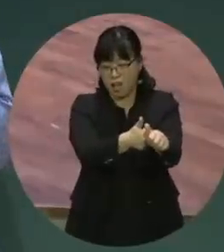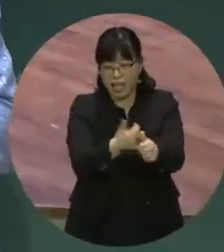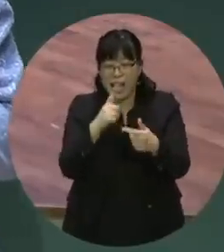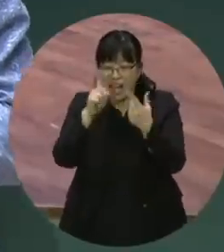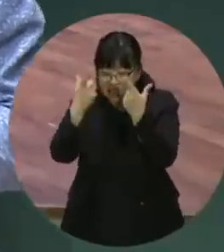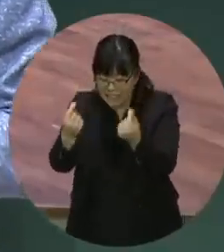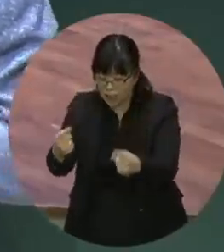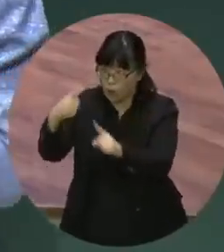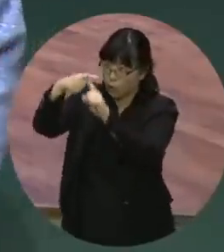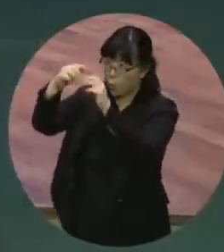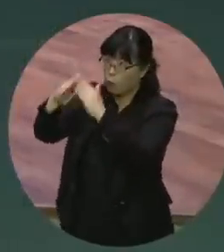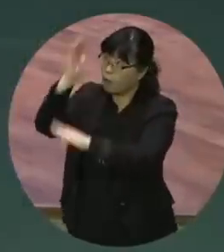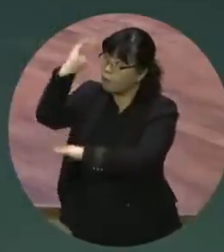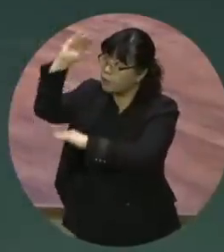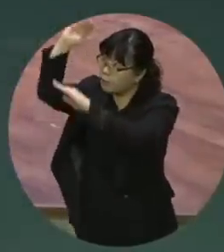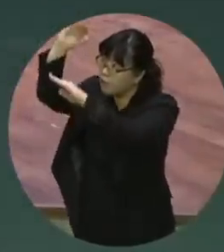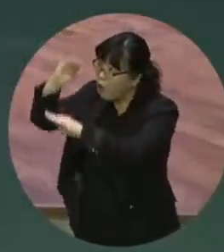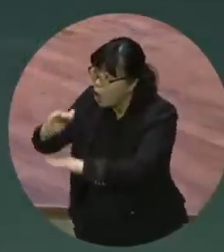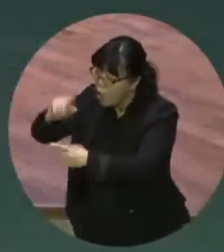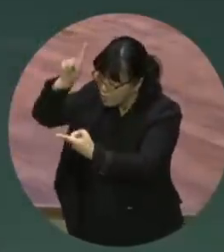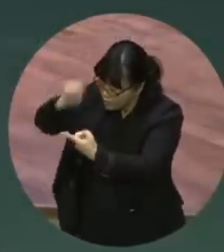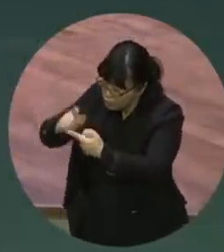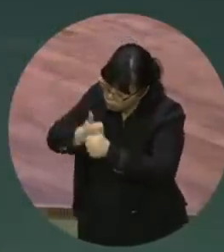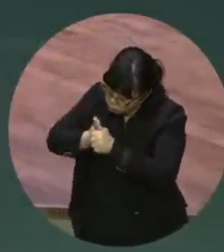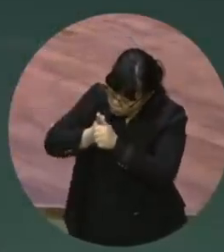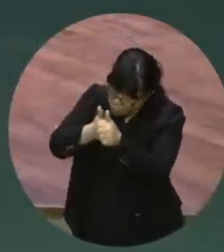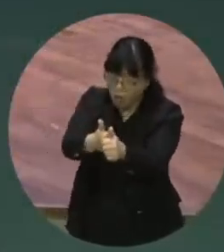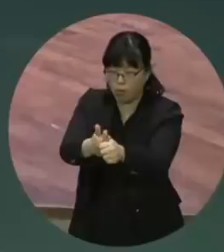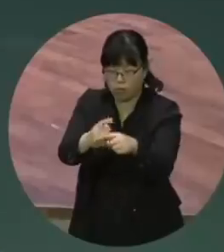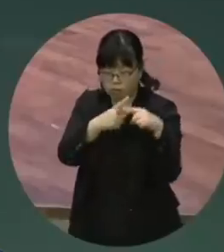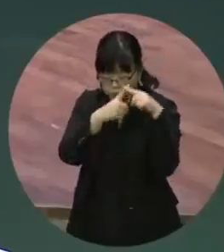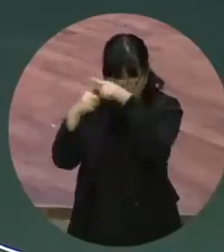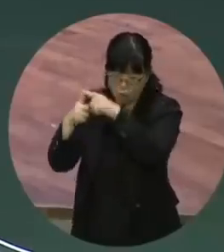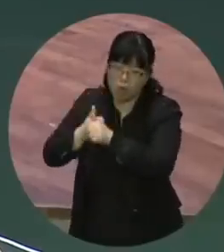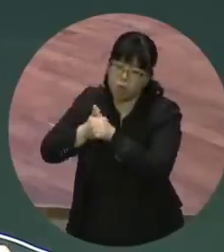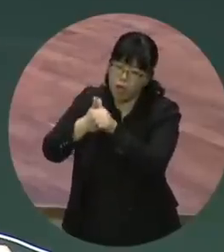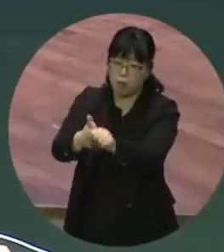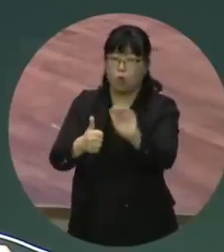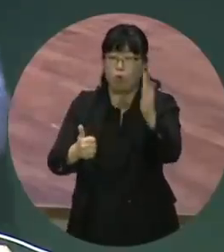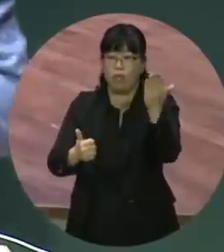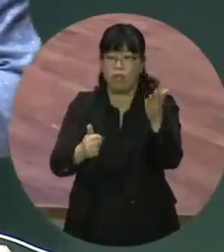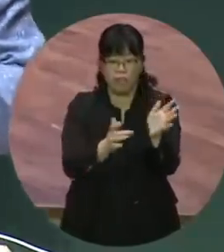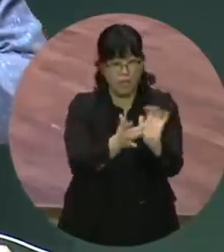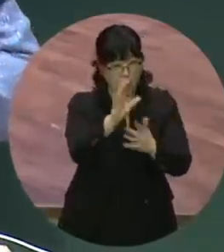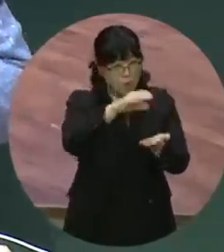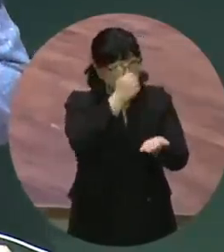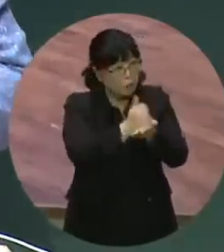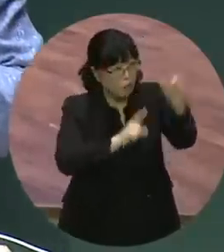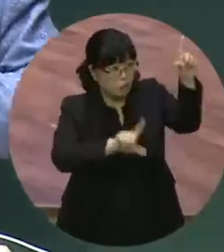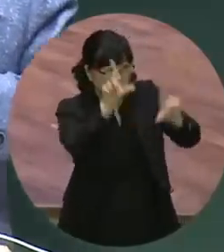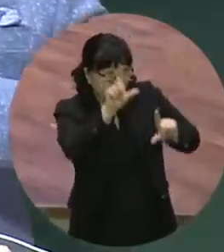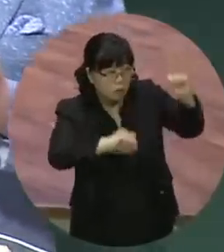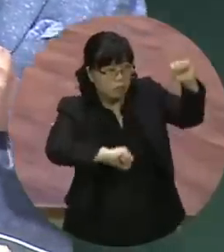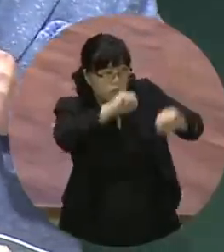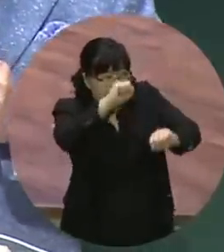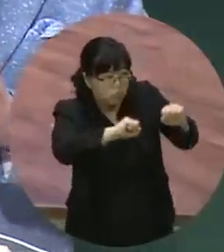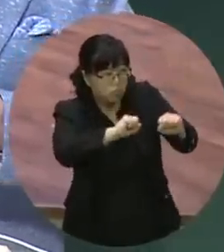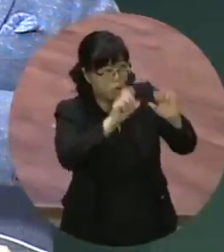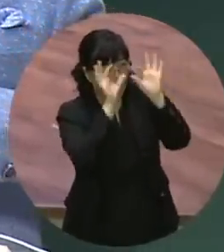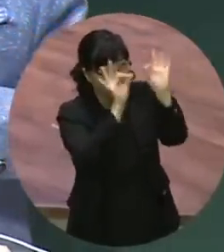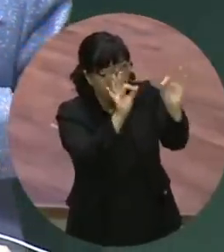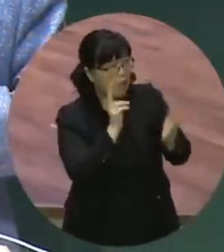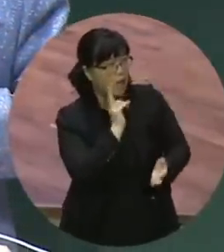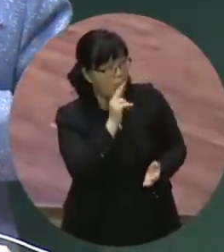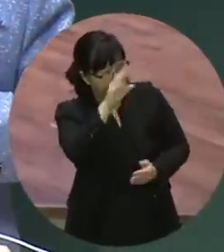따라쟁이. 예수 그리스도의 따라쟁이 되시기 바랍니다. 따라쟁이. 다른 거 하면 여러분 스스로